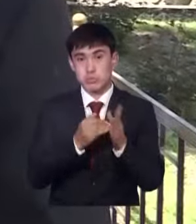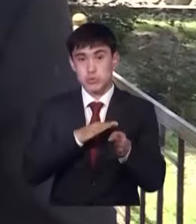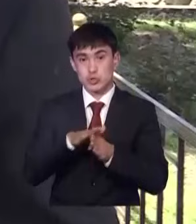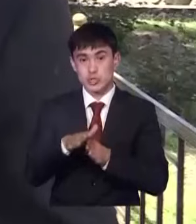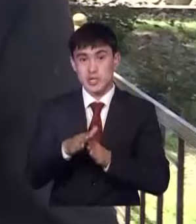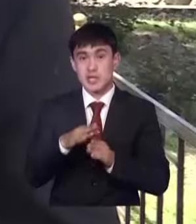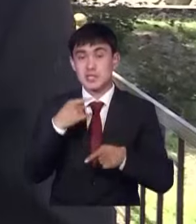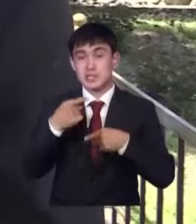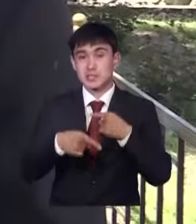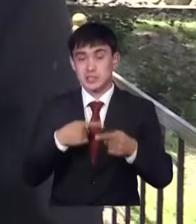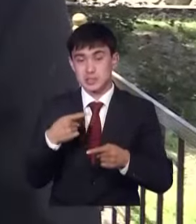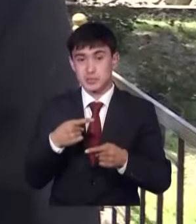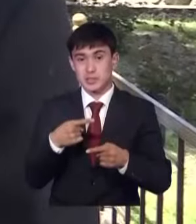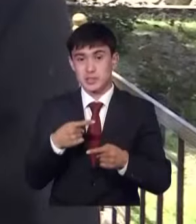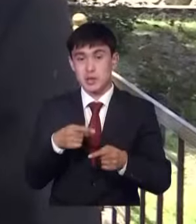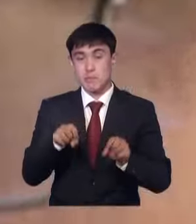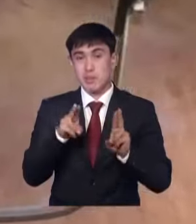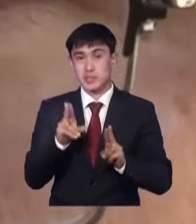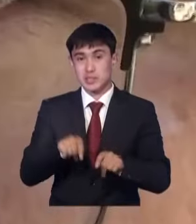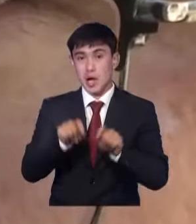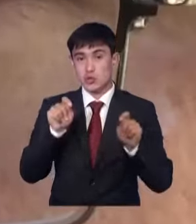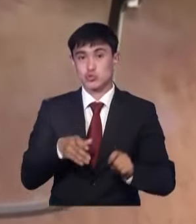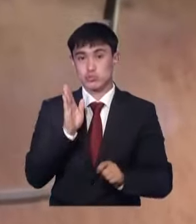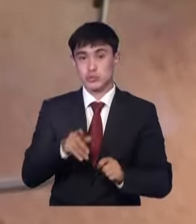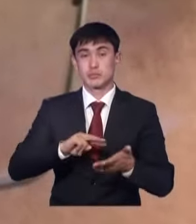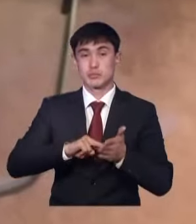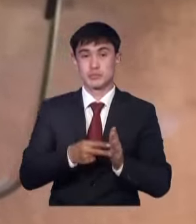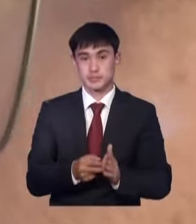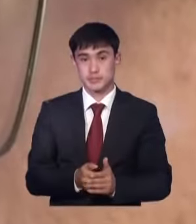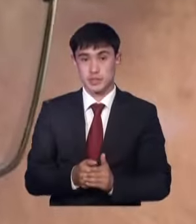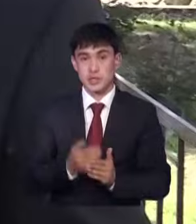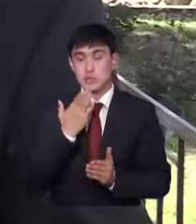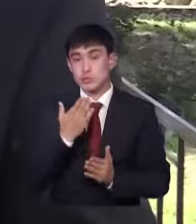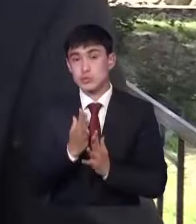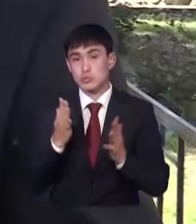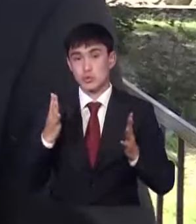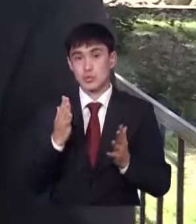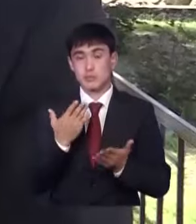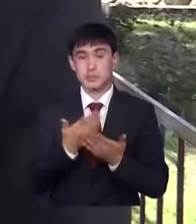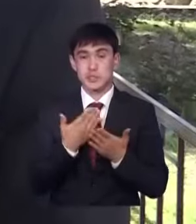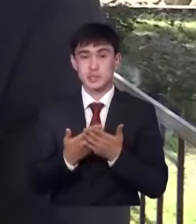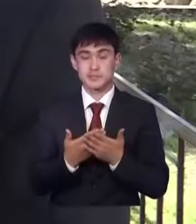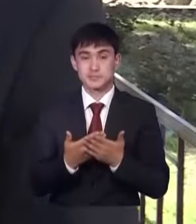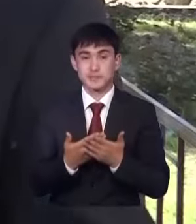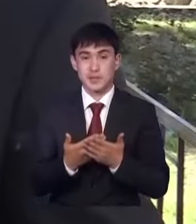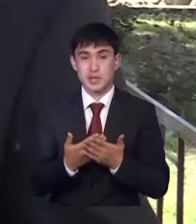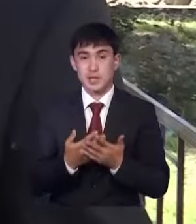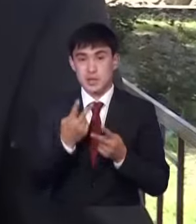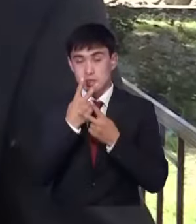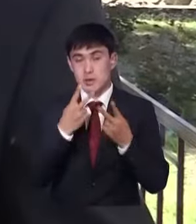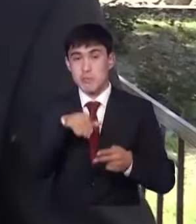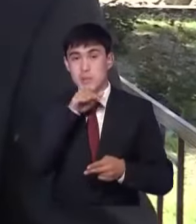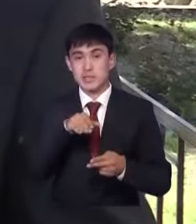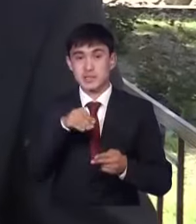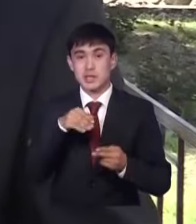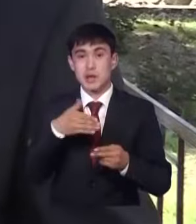жаңағы кезең-кезеңмен мамандықтарды ашу жоспарланып отыр. Сұраныс мәселесі, мысалы, қарап отырсаңыздар, мамандықтың